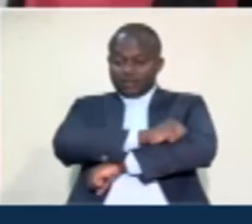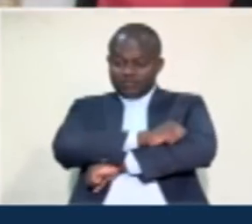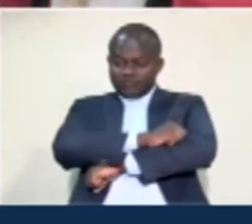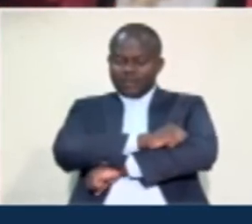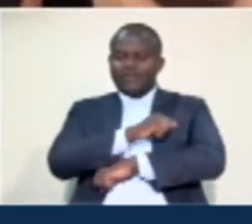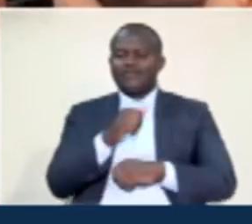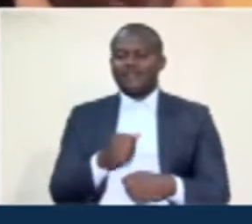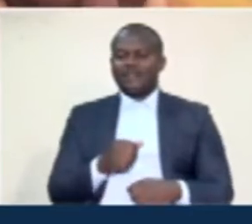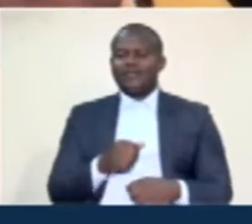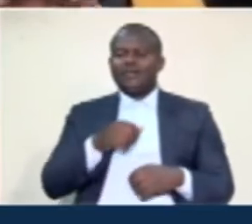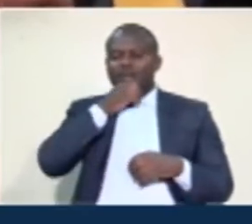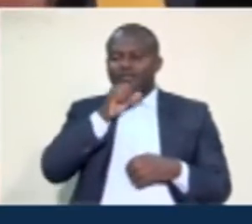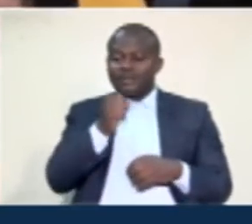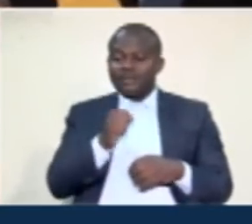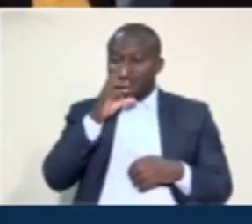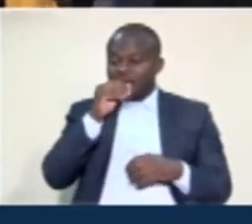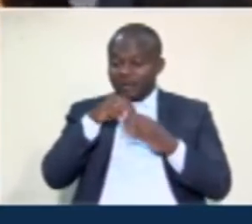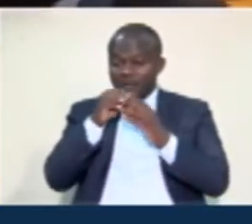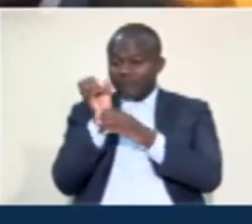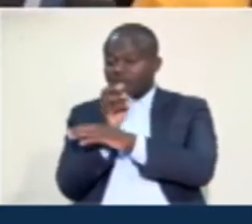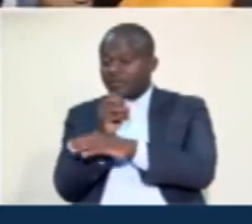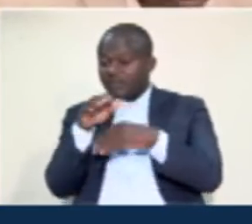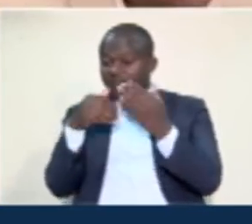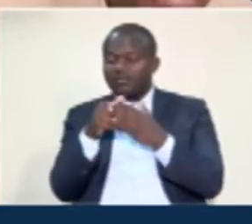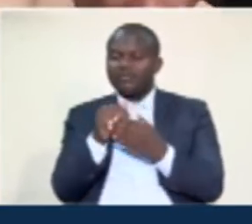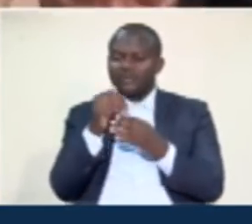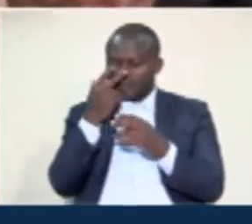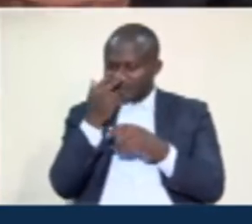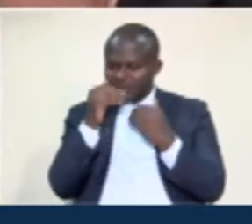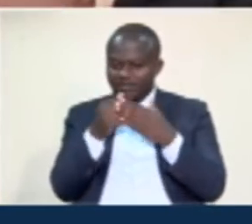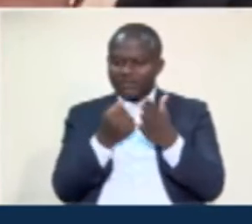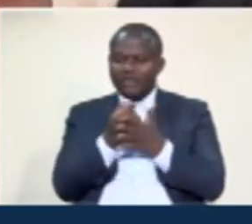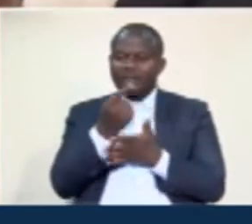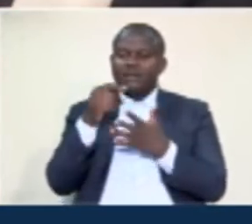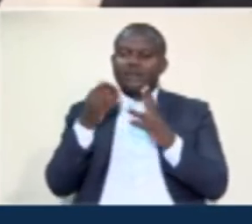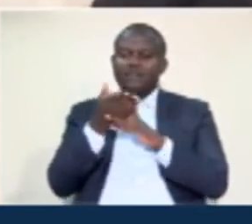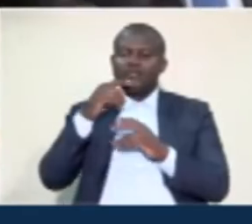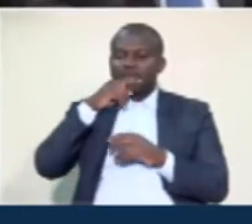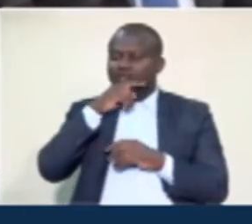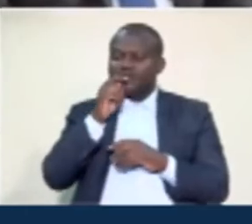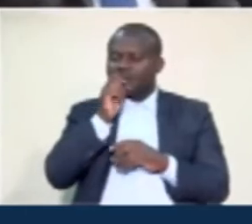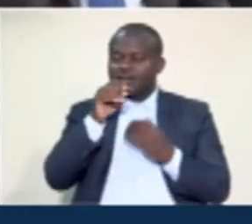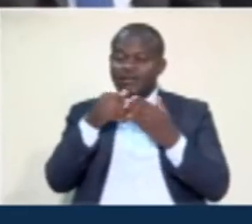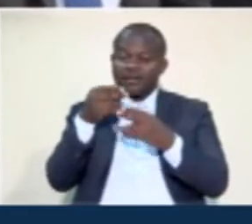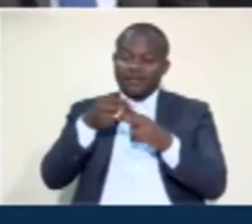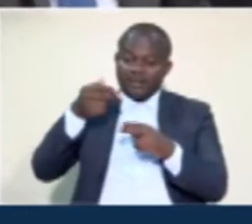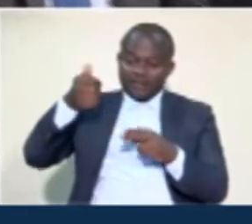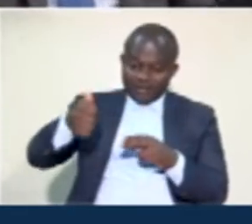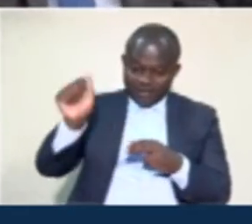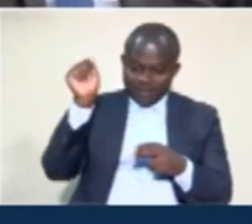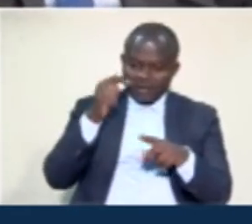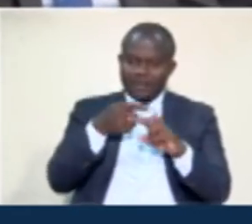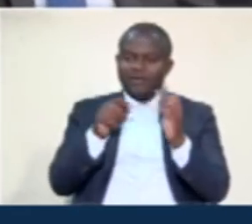Umusaza Ezra Mpyisi arangwa n'amagambo yuje impanuro ndetse no gusetsa. Ibi bikaba byaratumye ku mbuga nkoranyambaga hari abamwiyitirira,